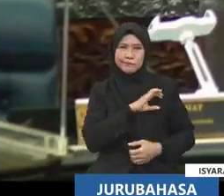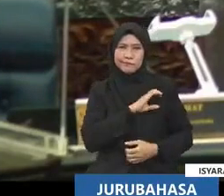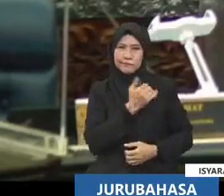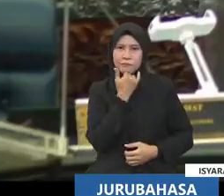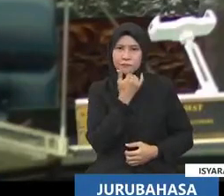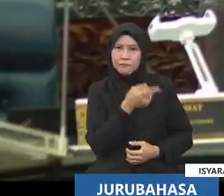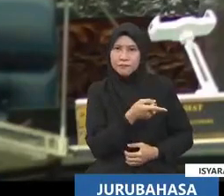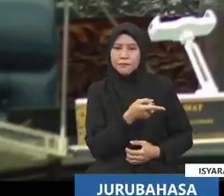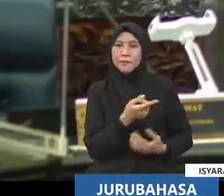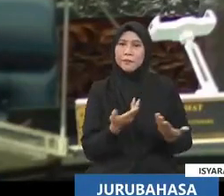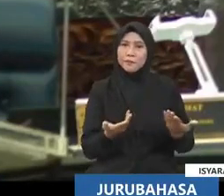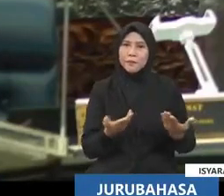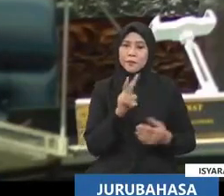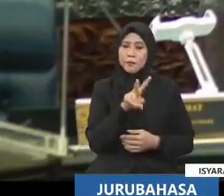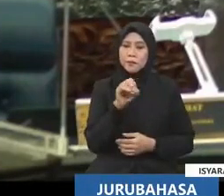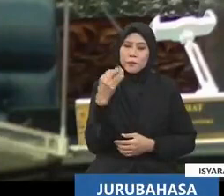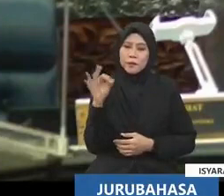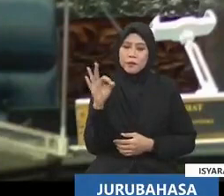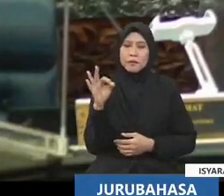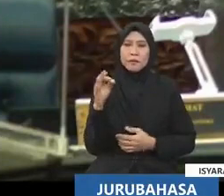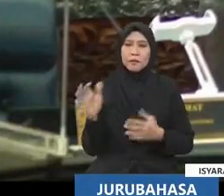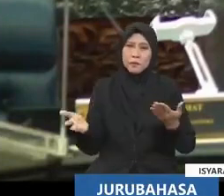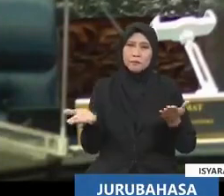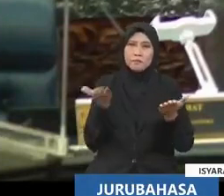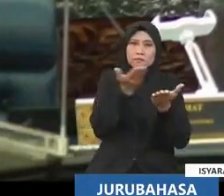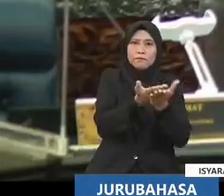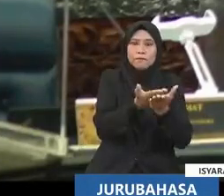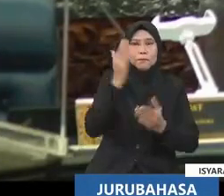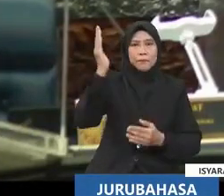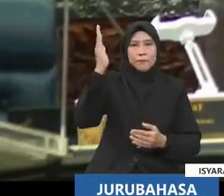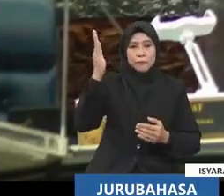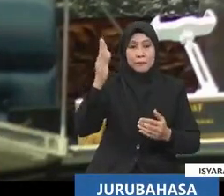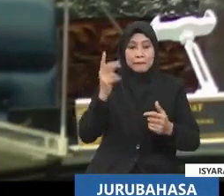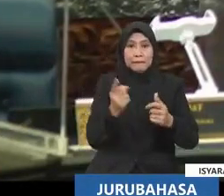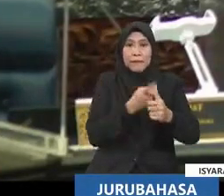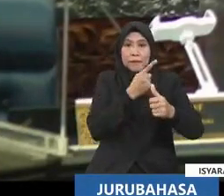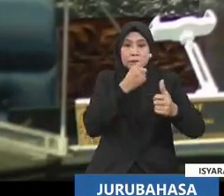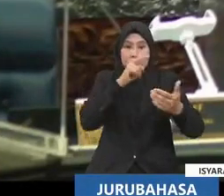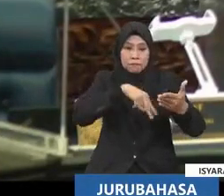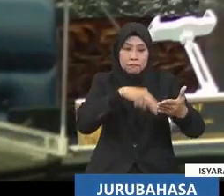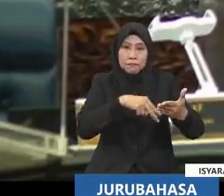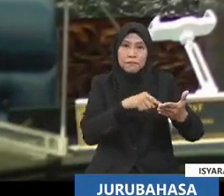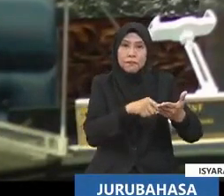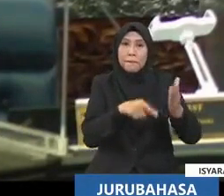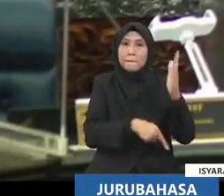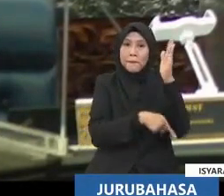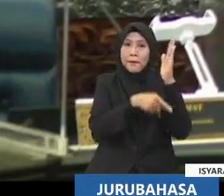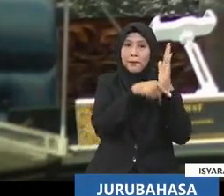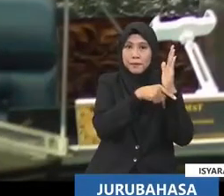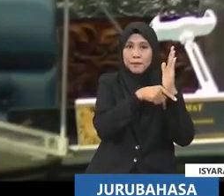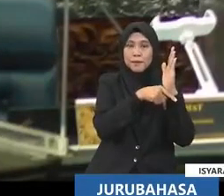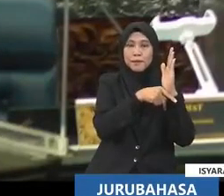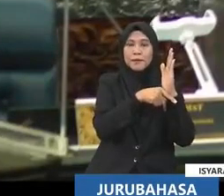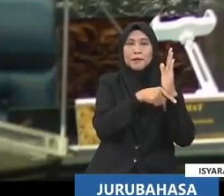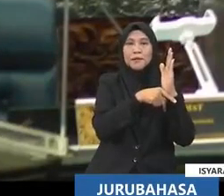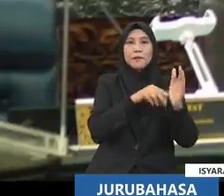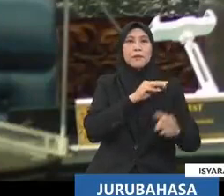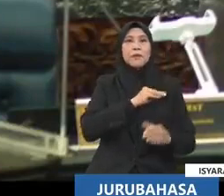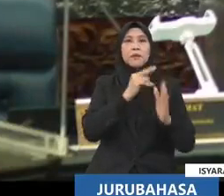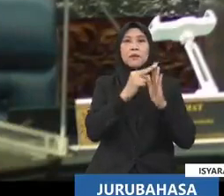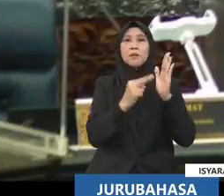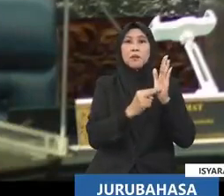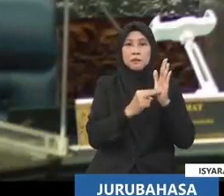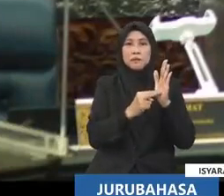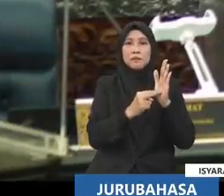atau IPCMC 2019 telah dibentangkan untuk bacaan kali pertama di Parlimen oleh mantan Menteri Undang-Undang